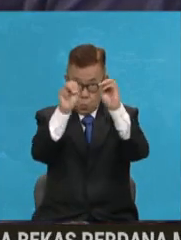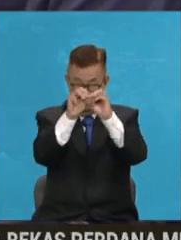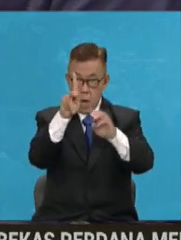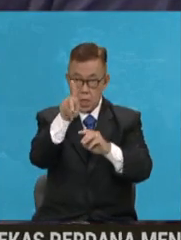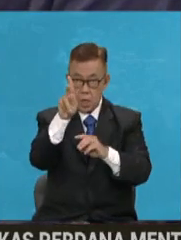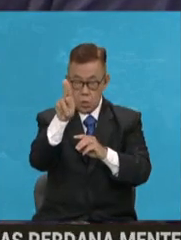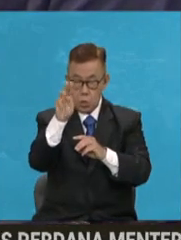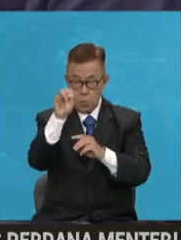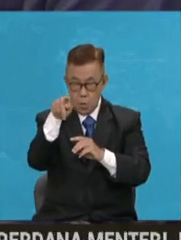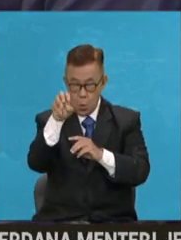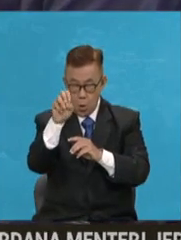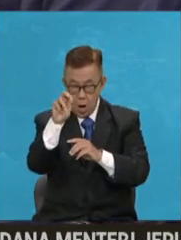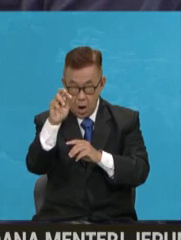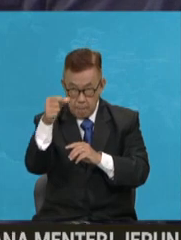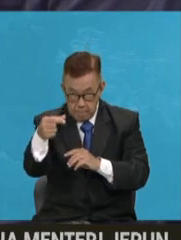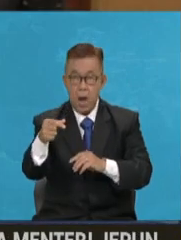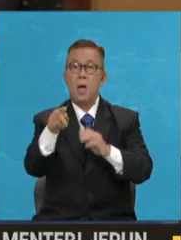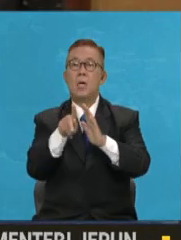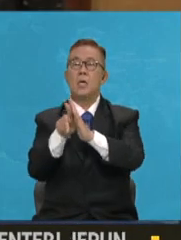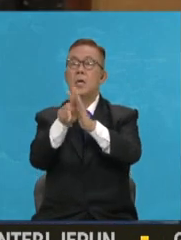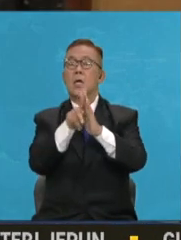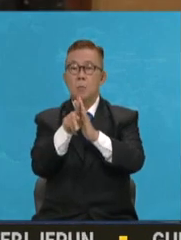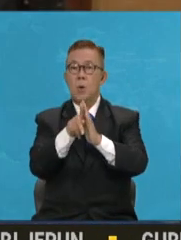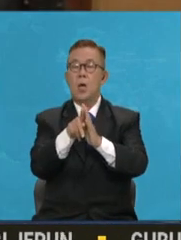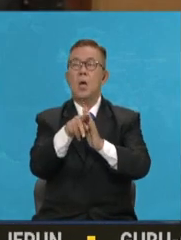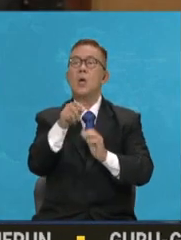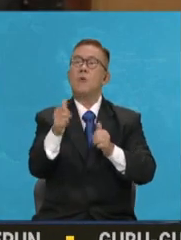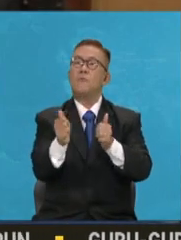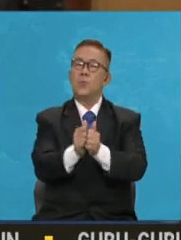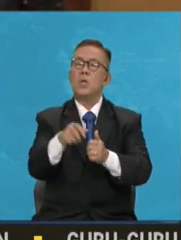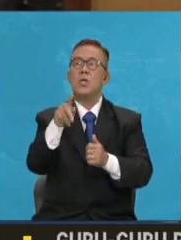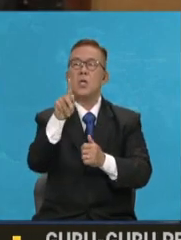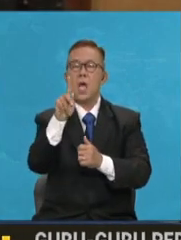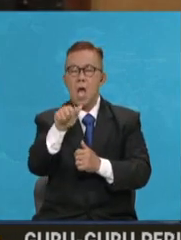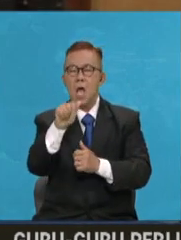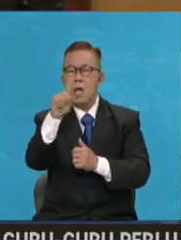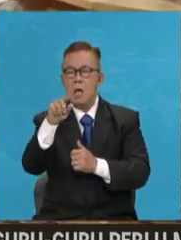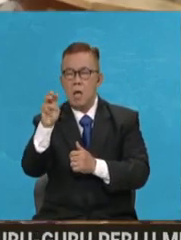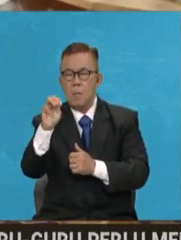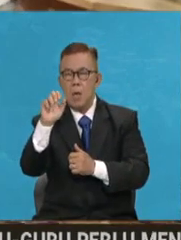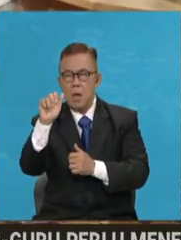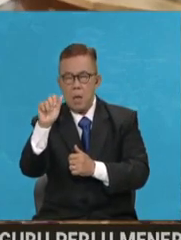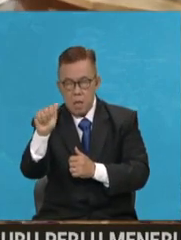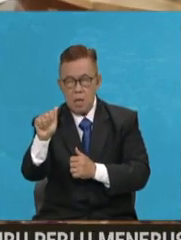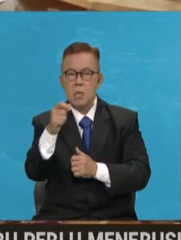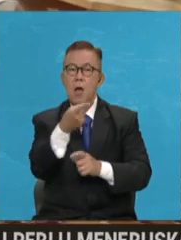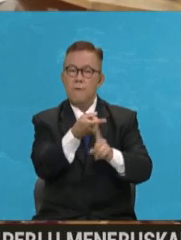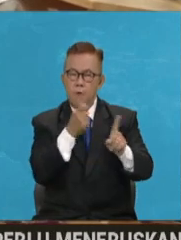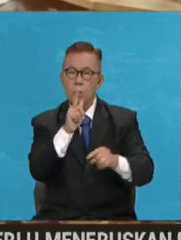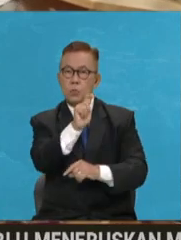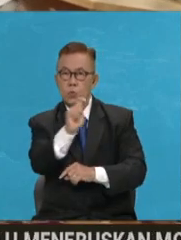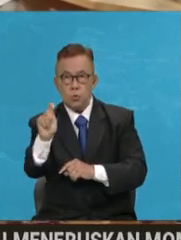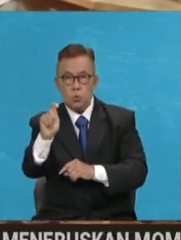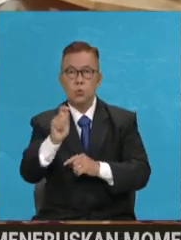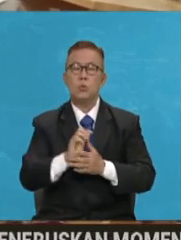Kupang daerah tutong rombongan di ketuai oleh Awang Haji Azman bin Haji Musa ketua pegawai utama daerah tutong